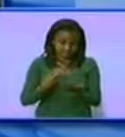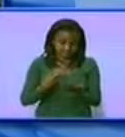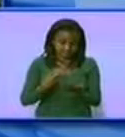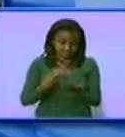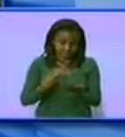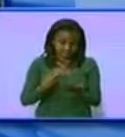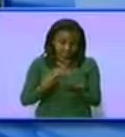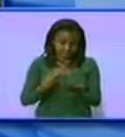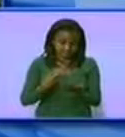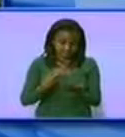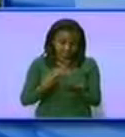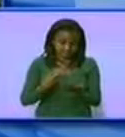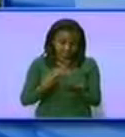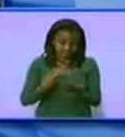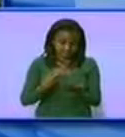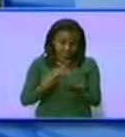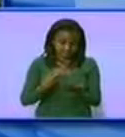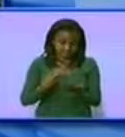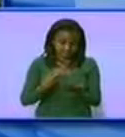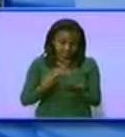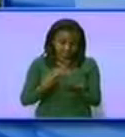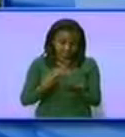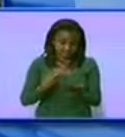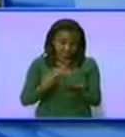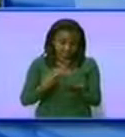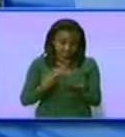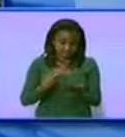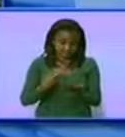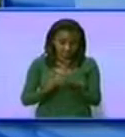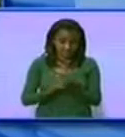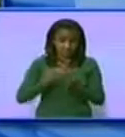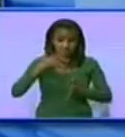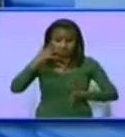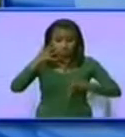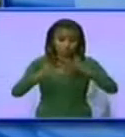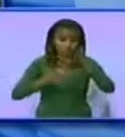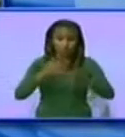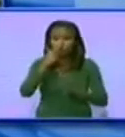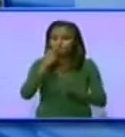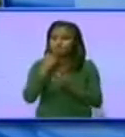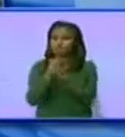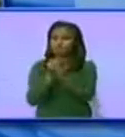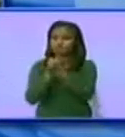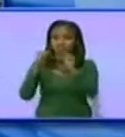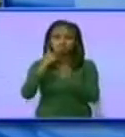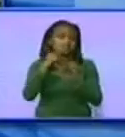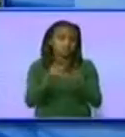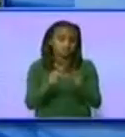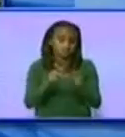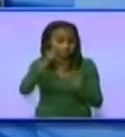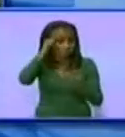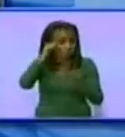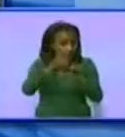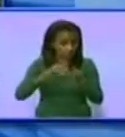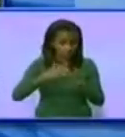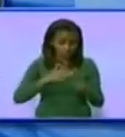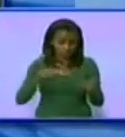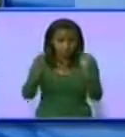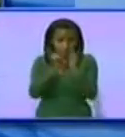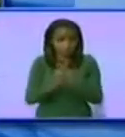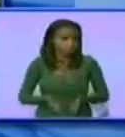ቋንቋ ነው ማለት የመጨረሻ ልጅ እኔ ነኝ። የአፍ መፍቻ ቋንቋ የራሱ ምልክት ቋንቋ ነው ማለት እችላለሁ። ለምን